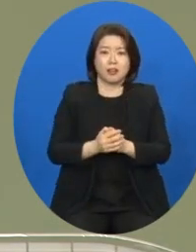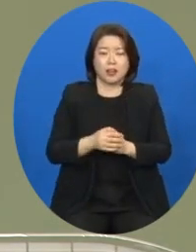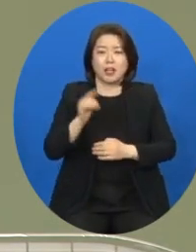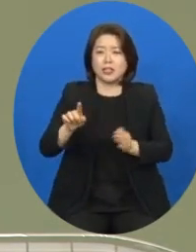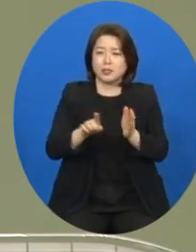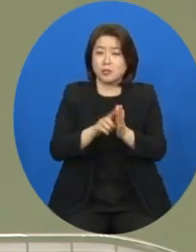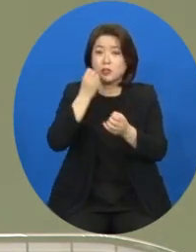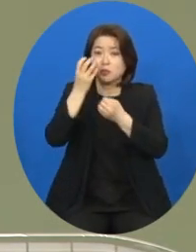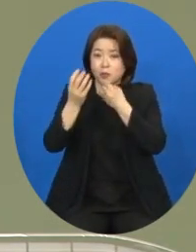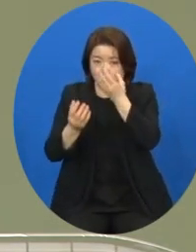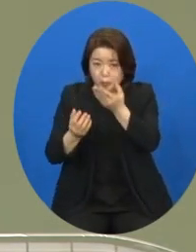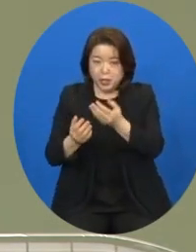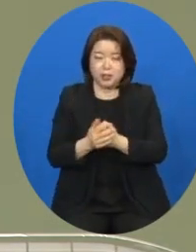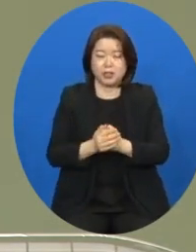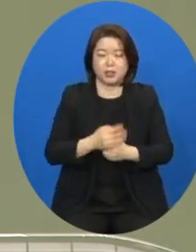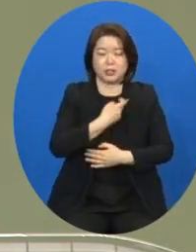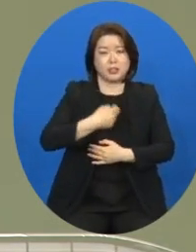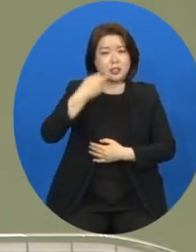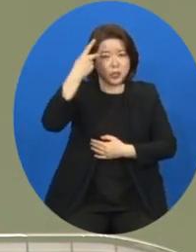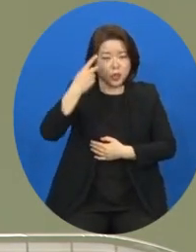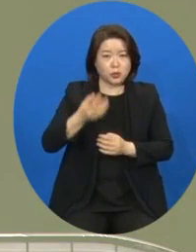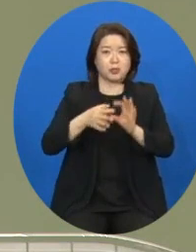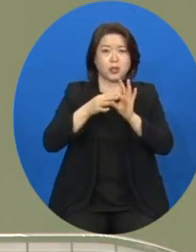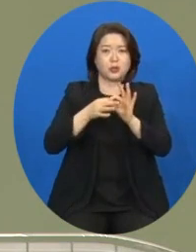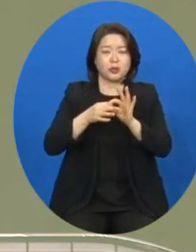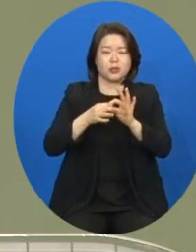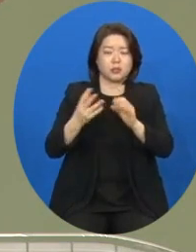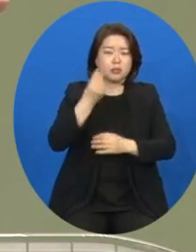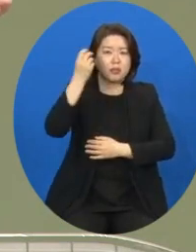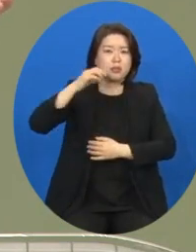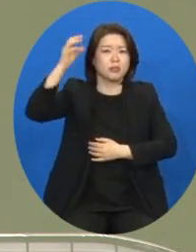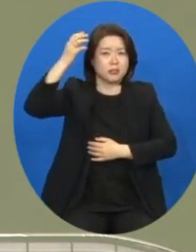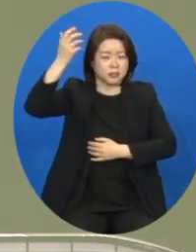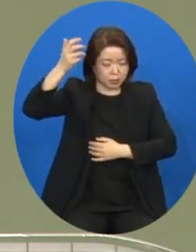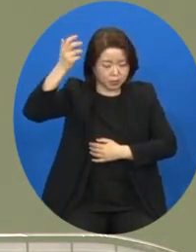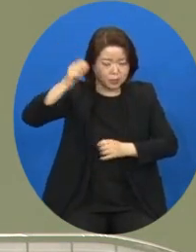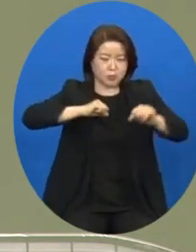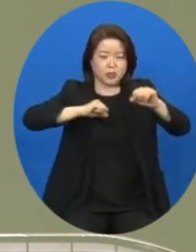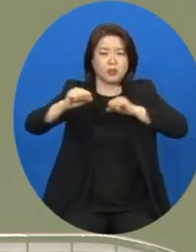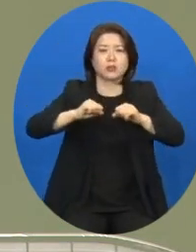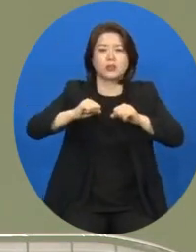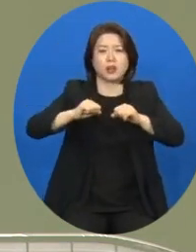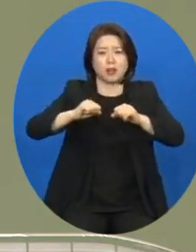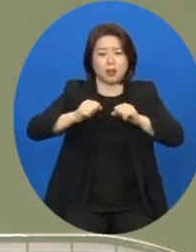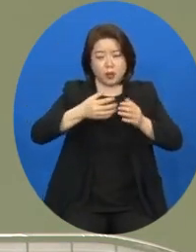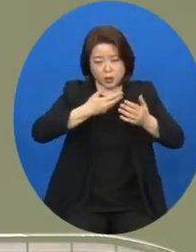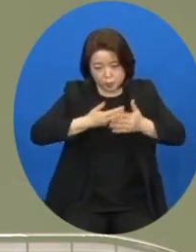고백이 사도 바울을 통하여 성령님이 역사하시게 해준 거예요.